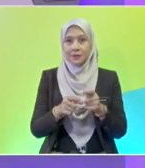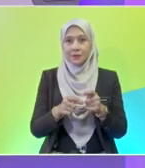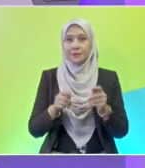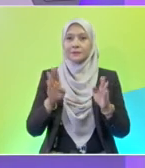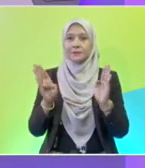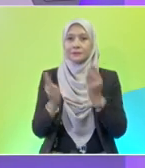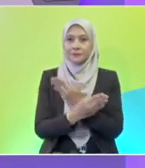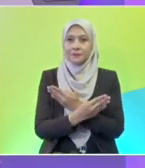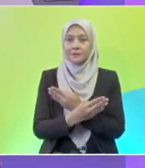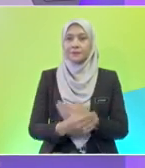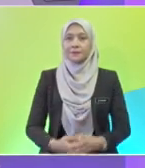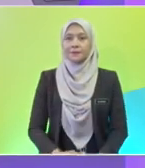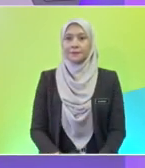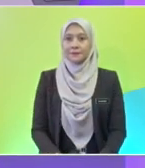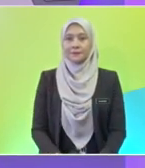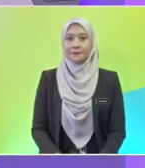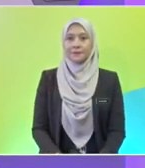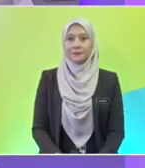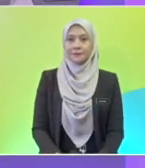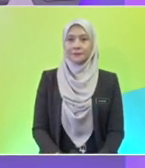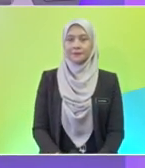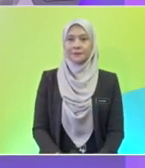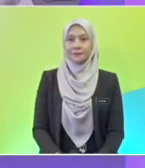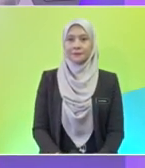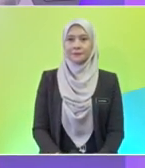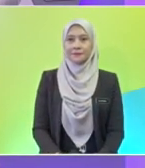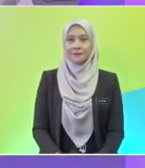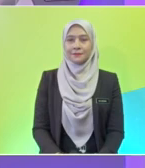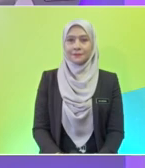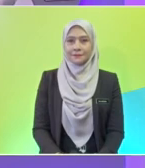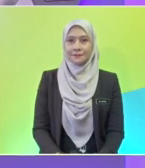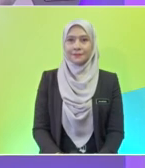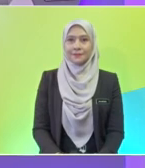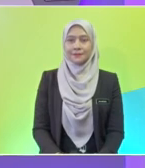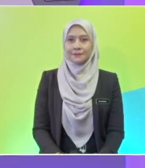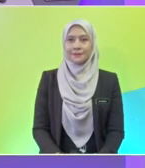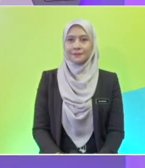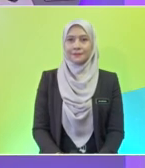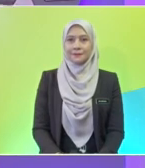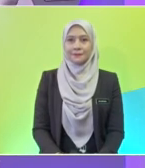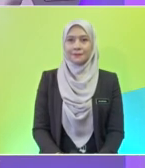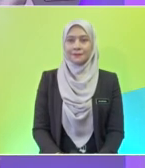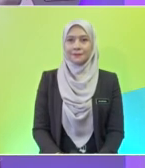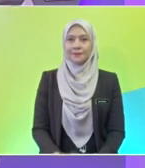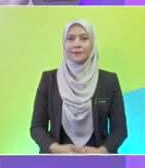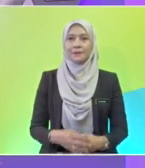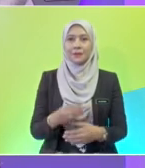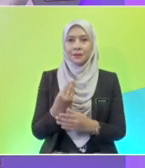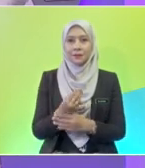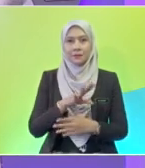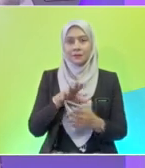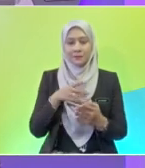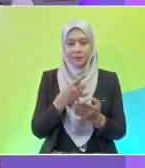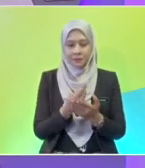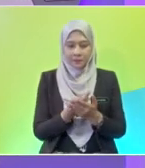dengan lapar jadi rupa-rupanya Jawabannya dua bukan 8 aja itu gua minta setiap kali